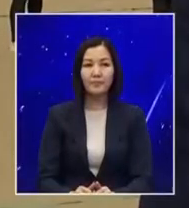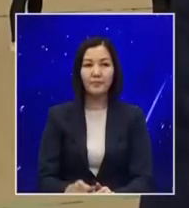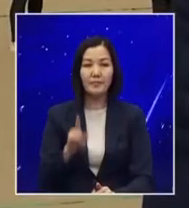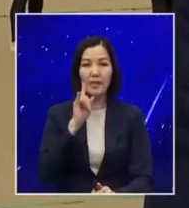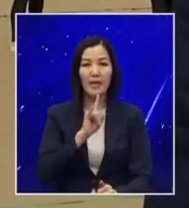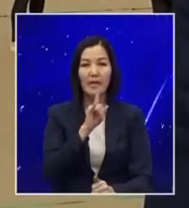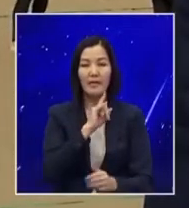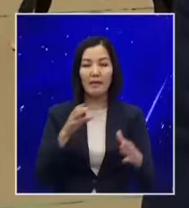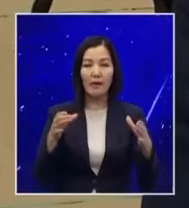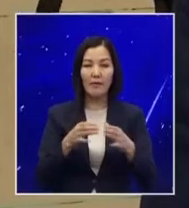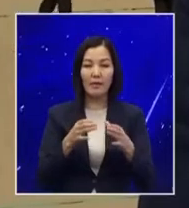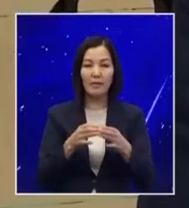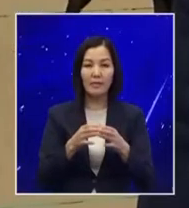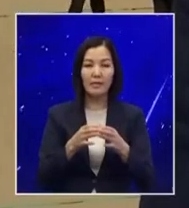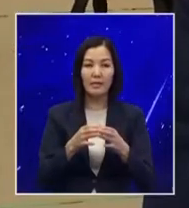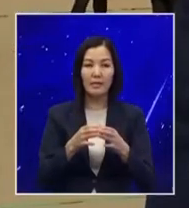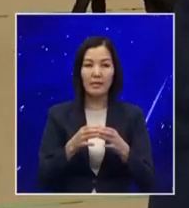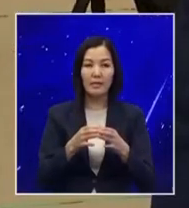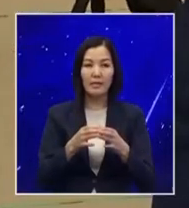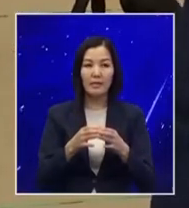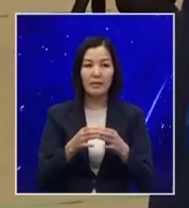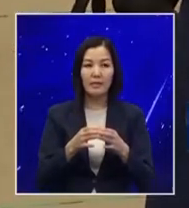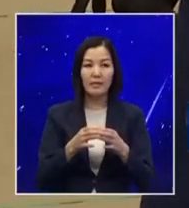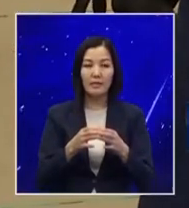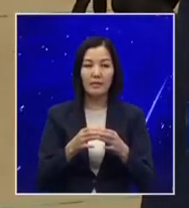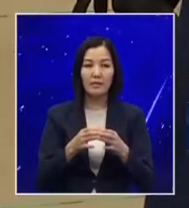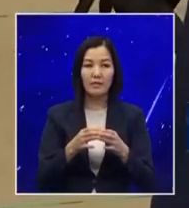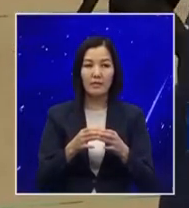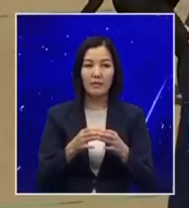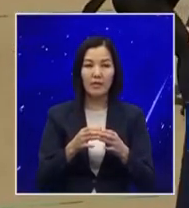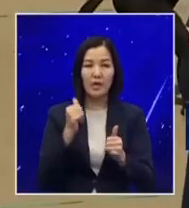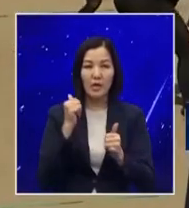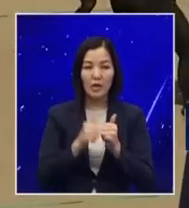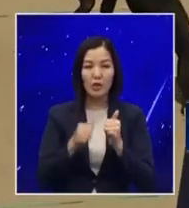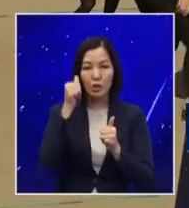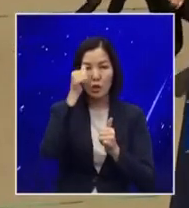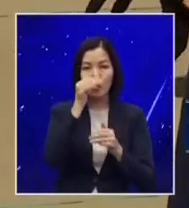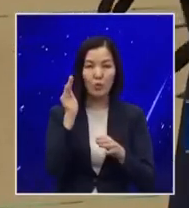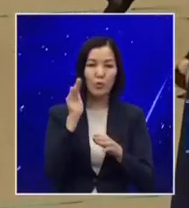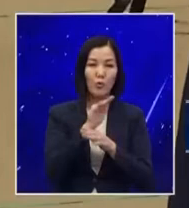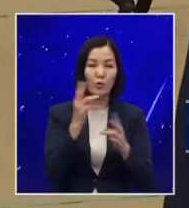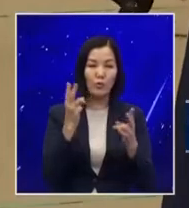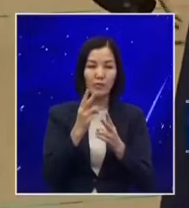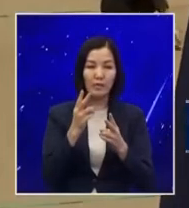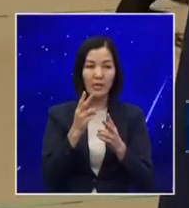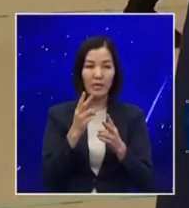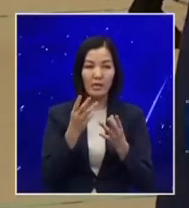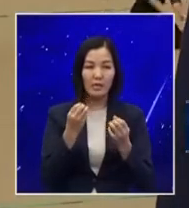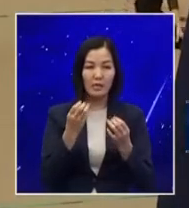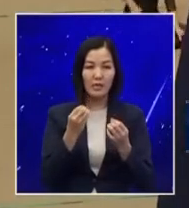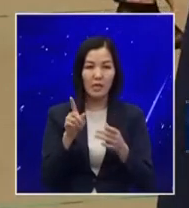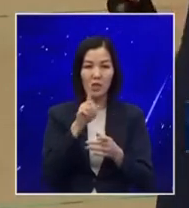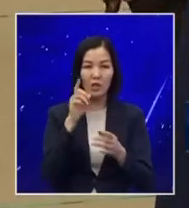арасында команда болғандықтан бұлар енді біз ары қаратай жылда толықтырып тұрмыз керек. Оны толықтыру үшін бізге жаңағы